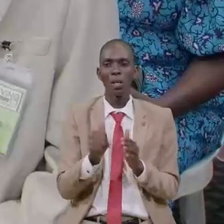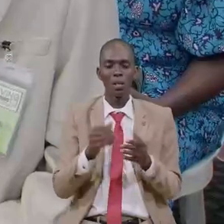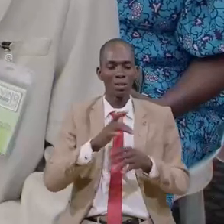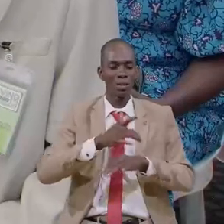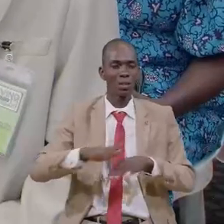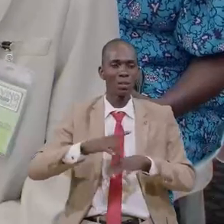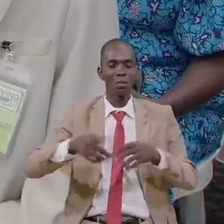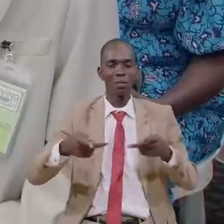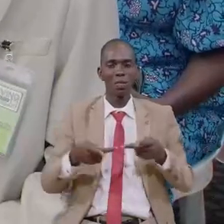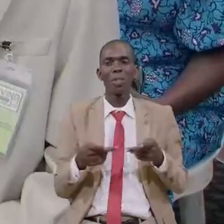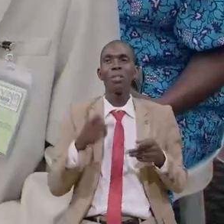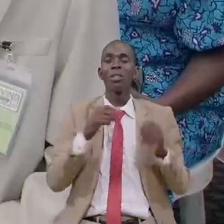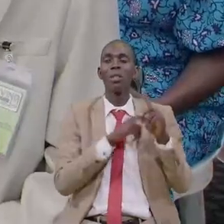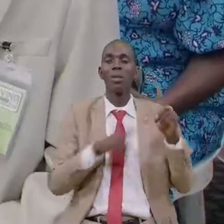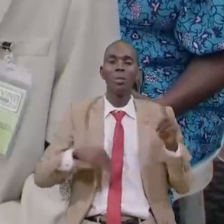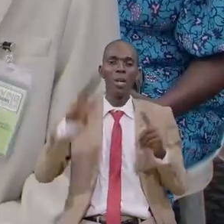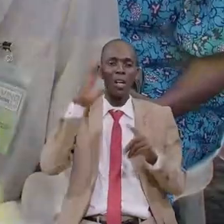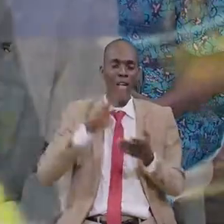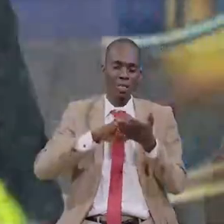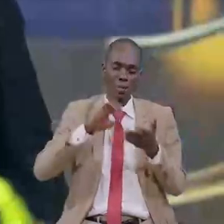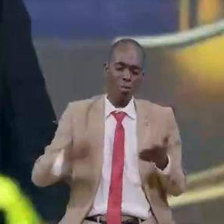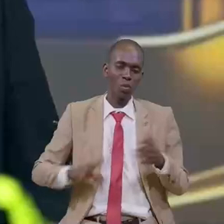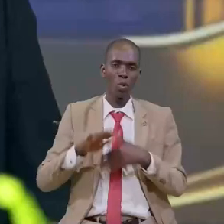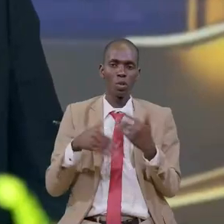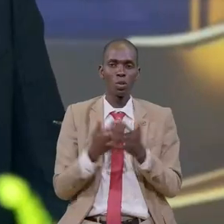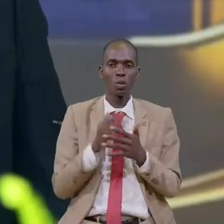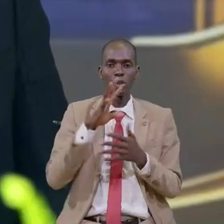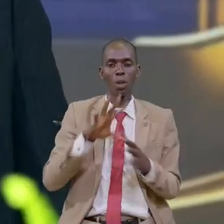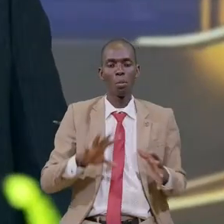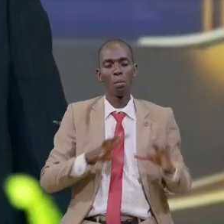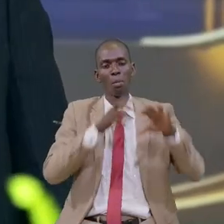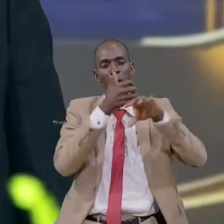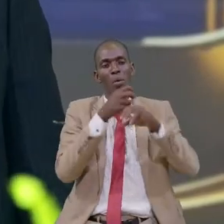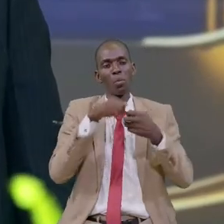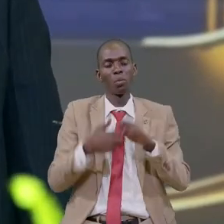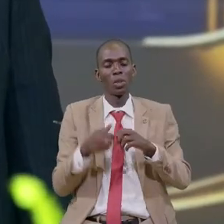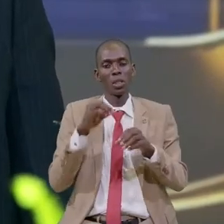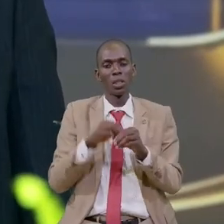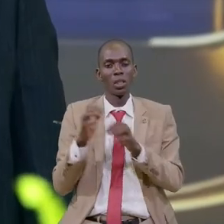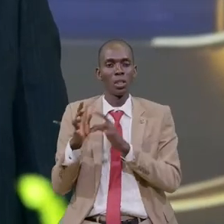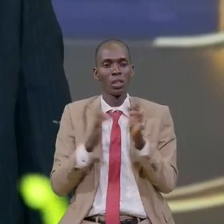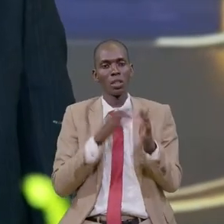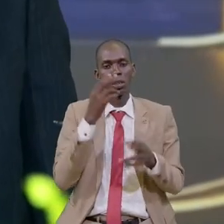Le Seigneur va se débarrasser de ces montagnes. Il posera la pierre